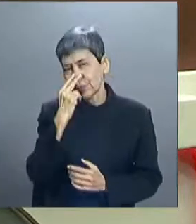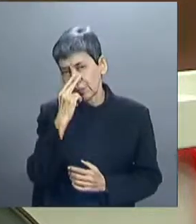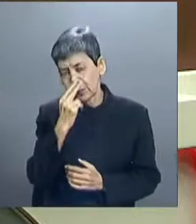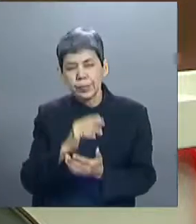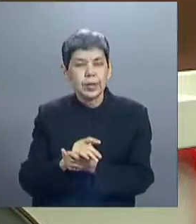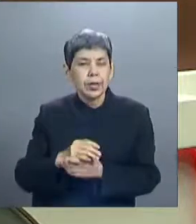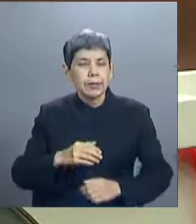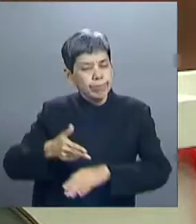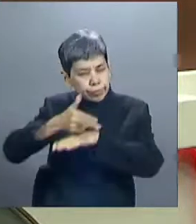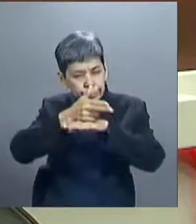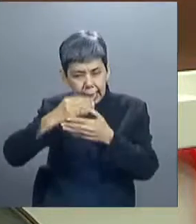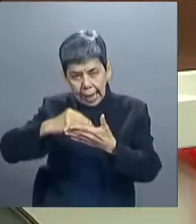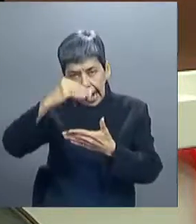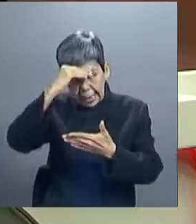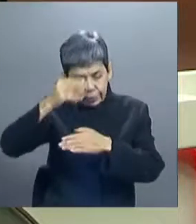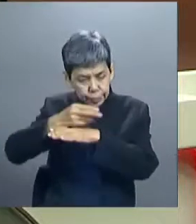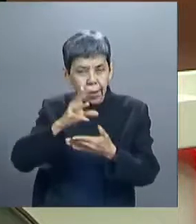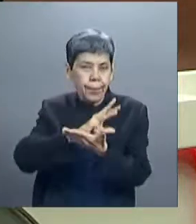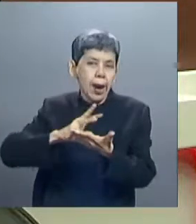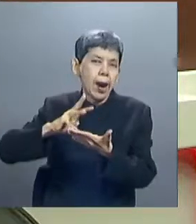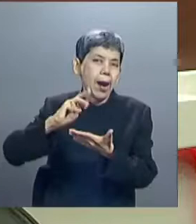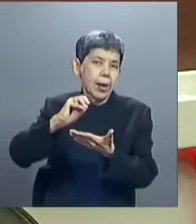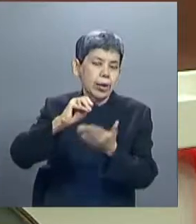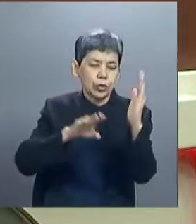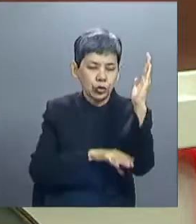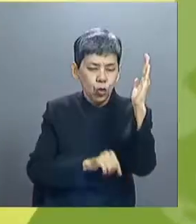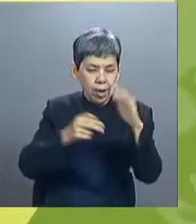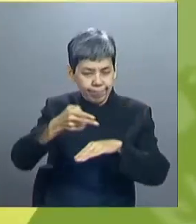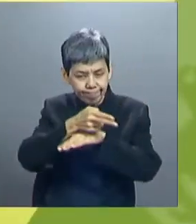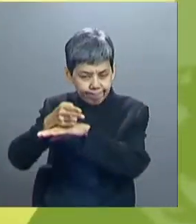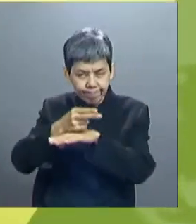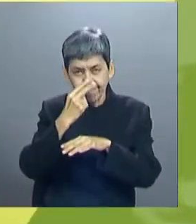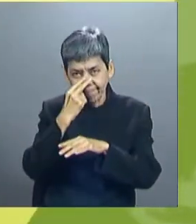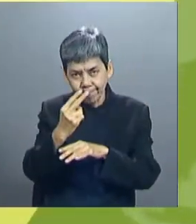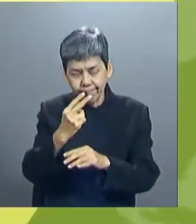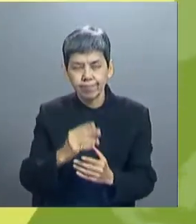าวพลเมืองนักศึกษานิเทศศาสตร์มหาวิทยาลัยราชภัฏสงขลาค่ะ